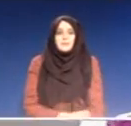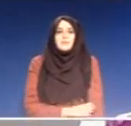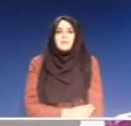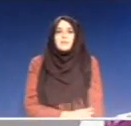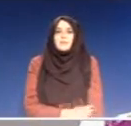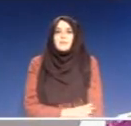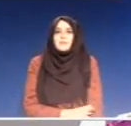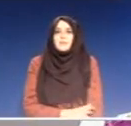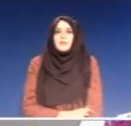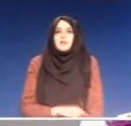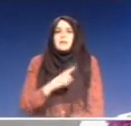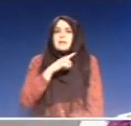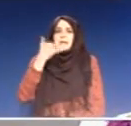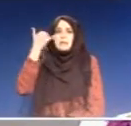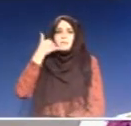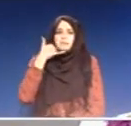فيها اتصال،